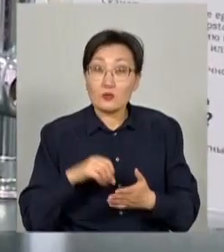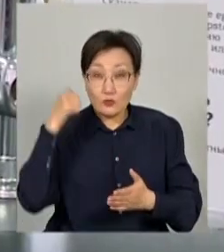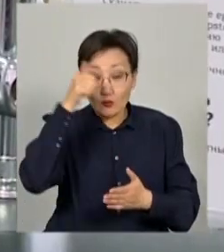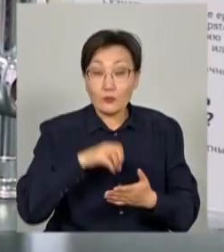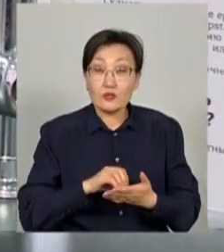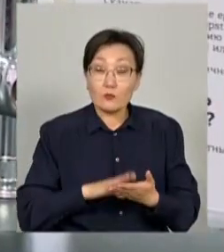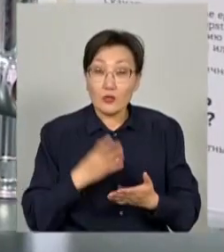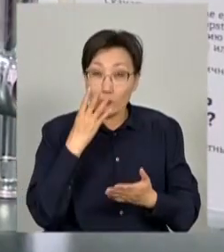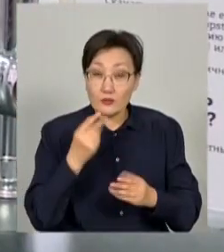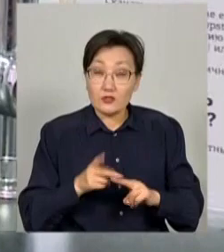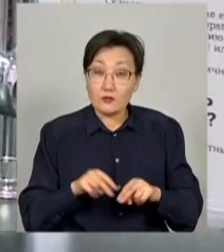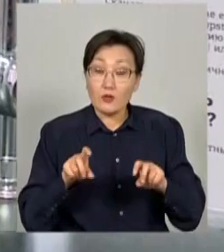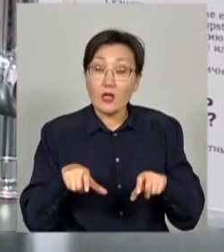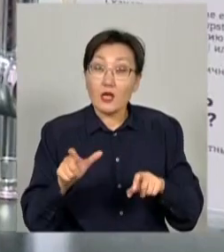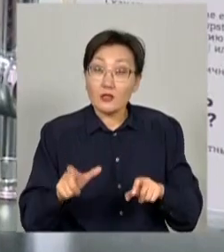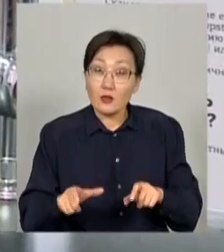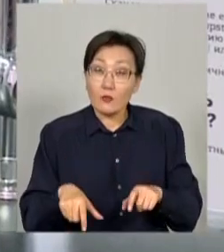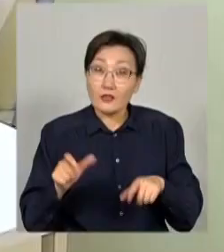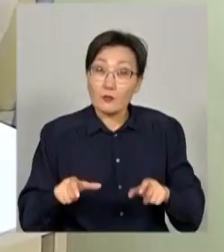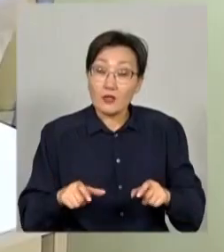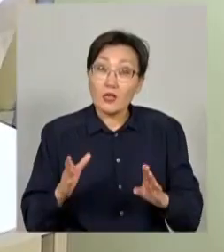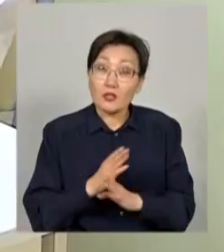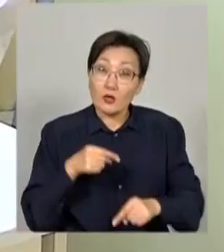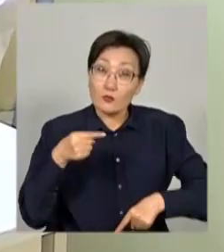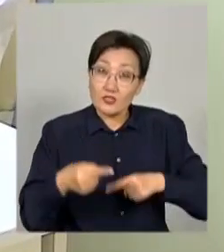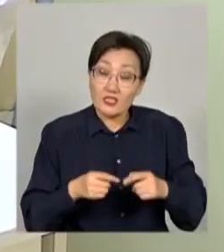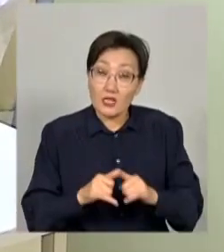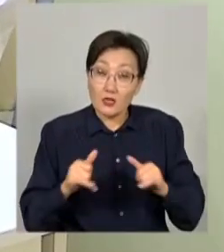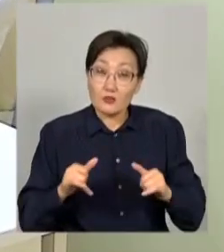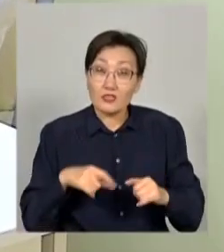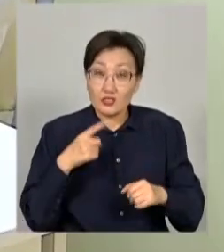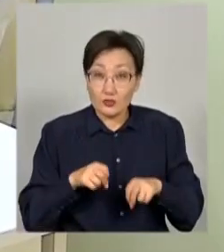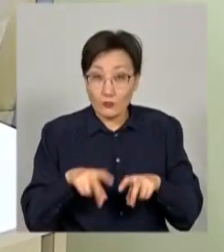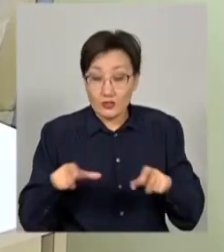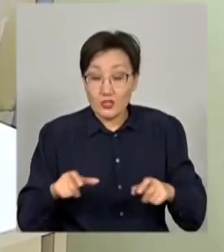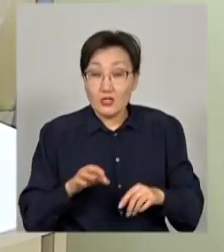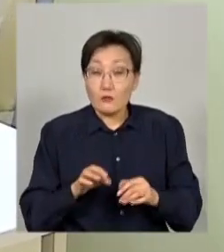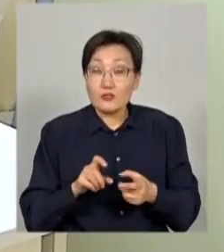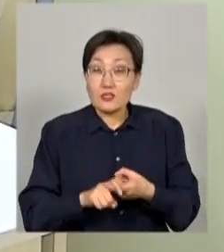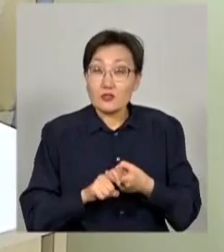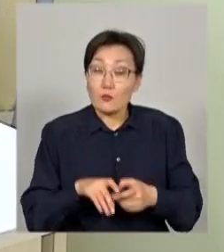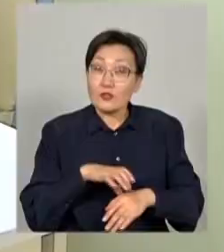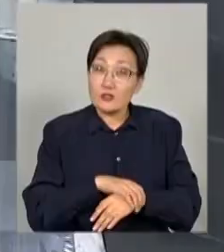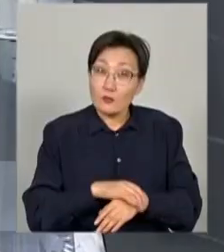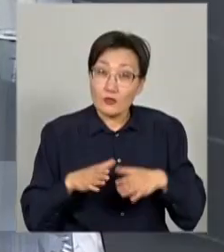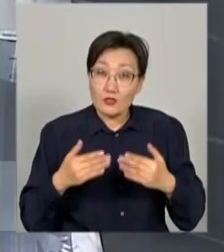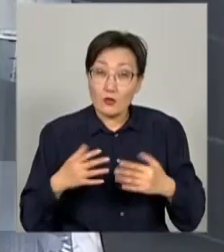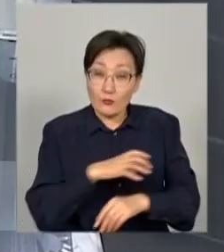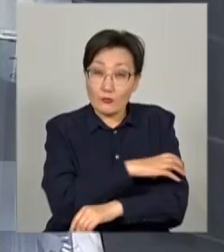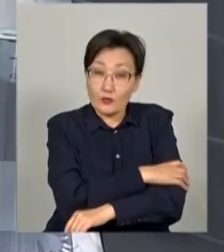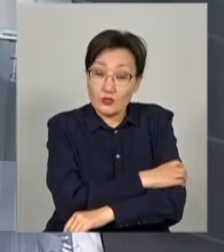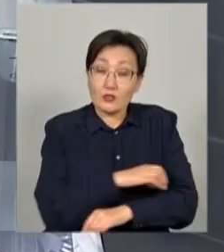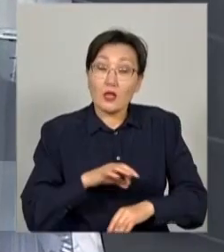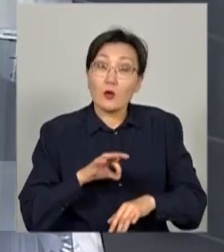Қазір тұмаудың бұл түрі адамнан адамға ауа тамшылары арқылы тарап жатыр, дейді мамандар. Аурудың ерекше белгісі жоқ, бұл шығыт ауырат, құрғақ